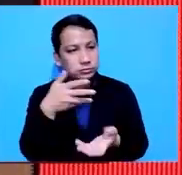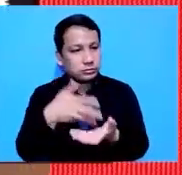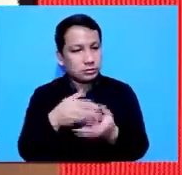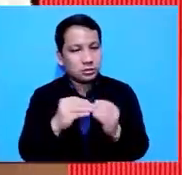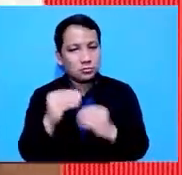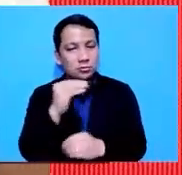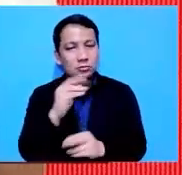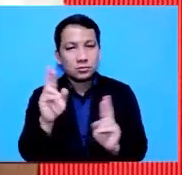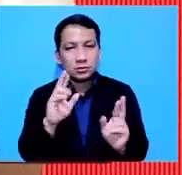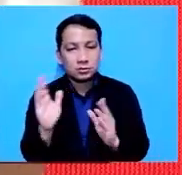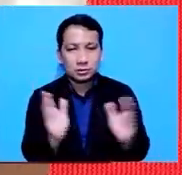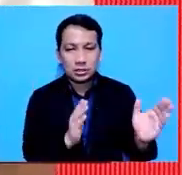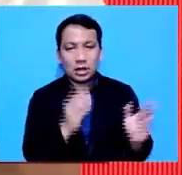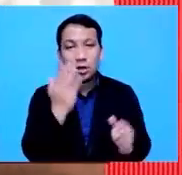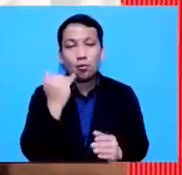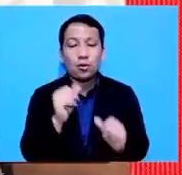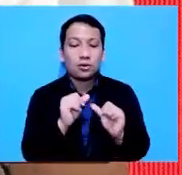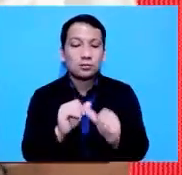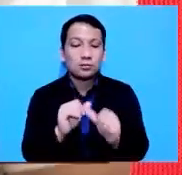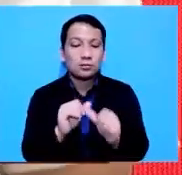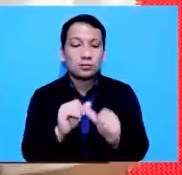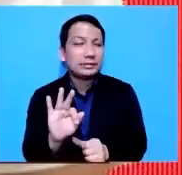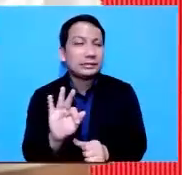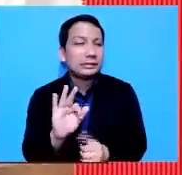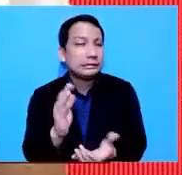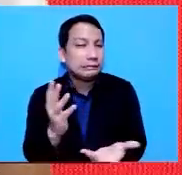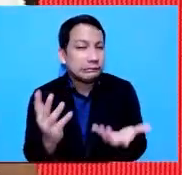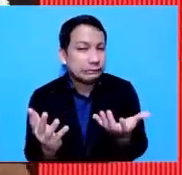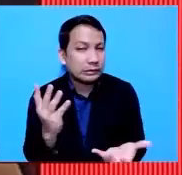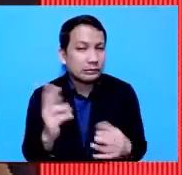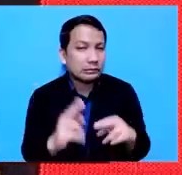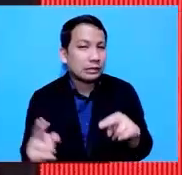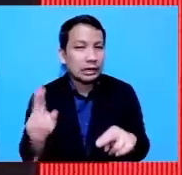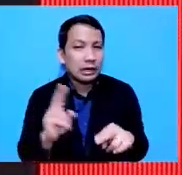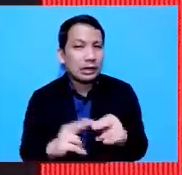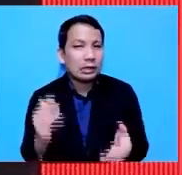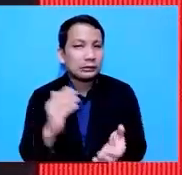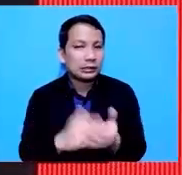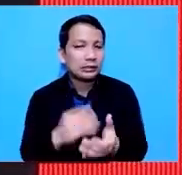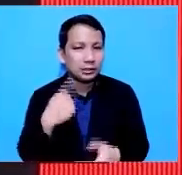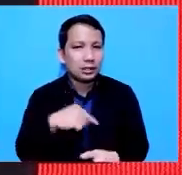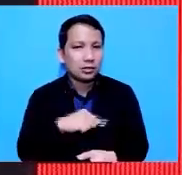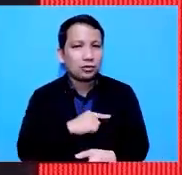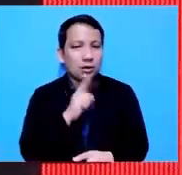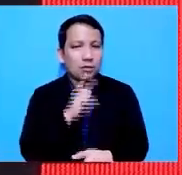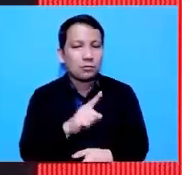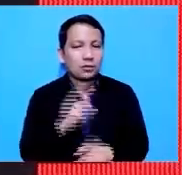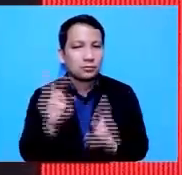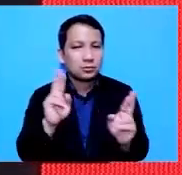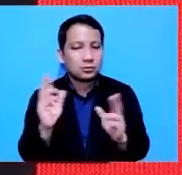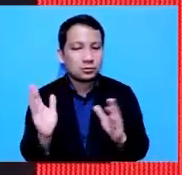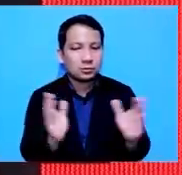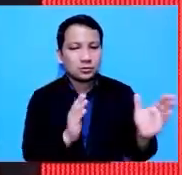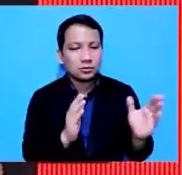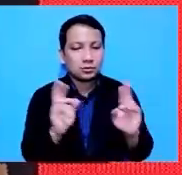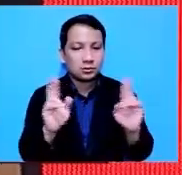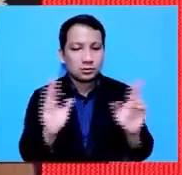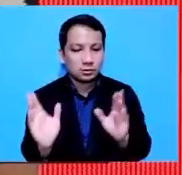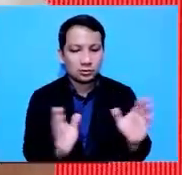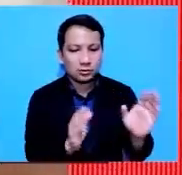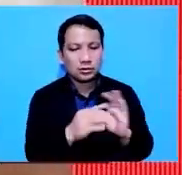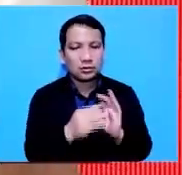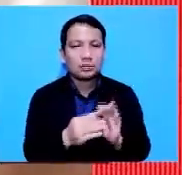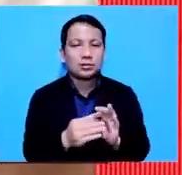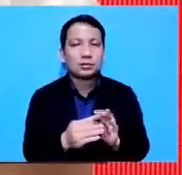tayo na kung sakali man ito ay mauulit, tayo naman ay may gagawin. Meron tayong nakahanda at